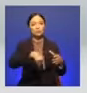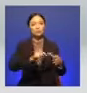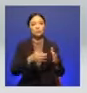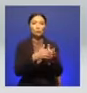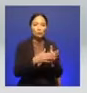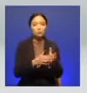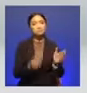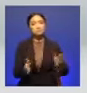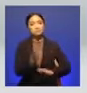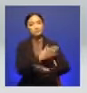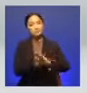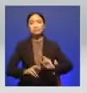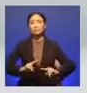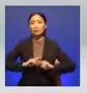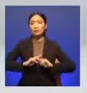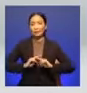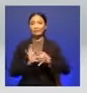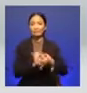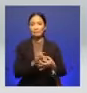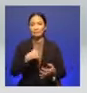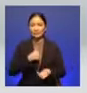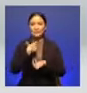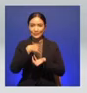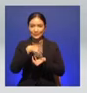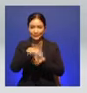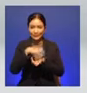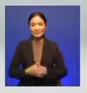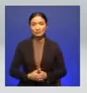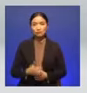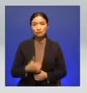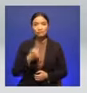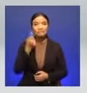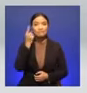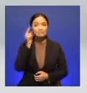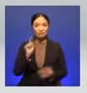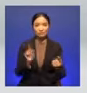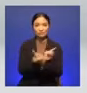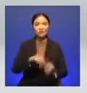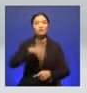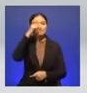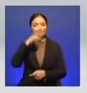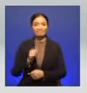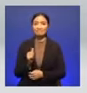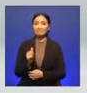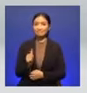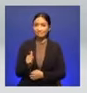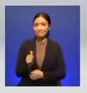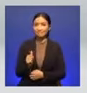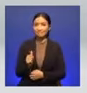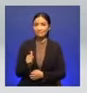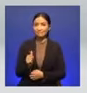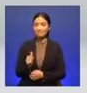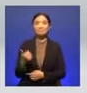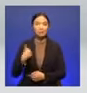างผู้พิการและตัวเองเนี่ยเข้าไปเกี่ยวข้องด้วยนะครับผมคิดว่าสังคมไทยเนี่ยค่อนข้างดีในแง่ที่ว่าเ